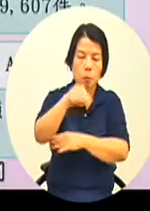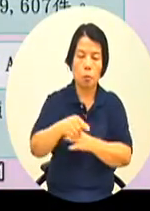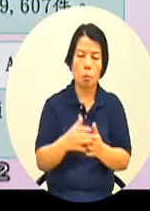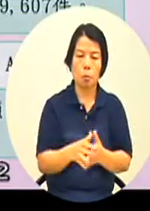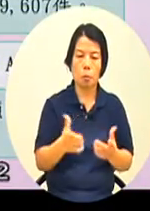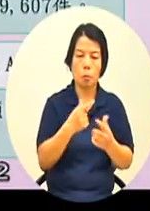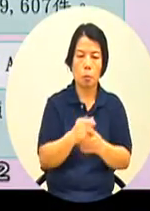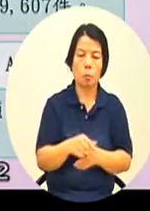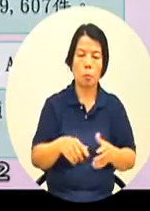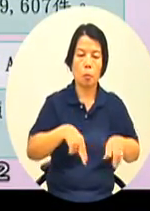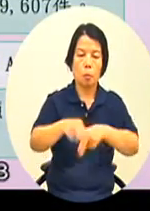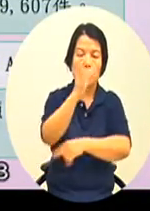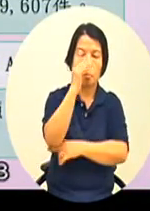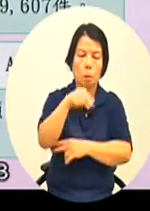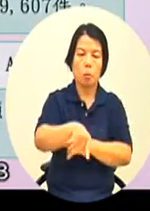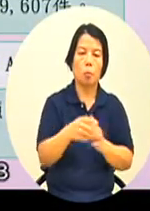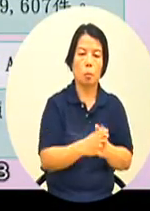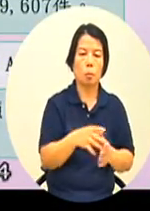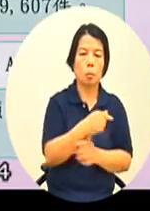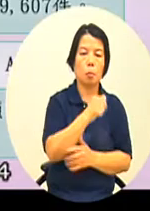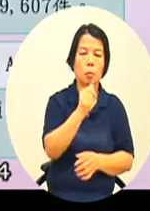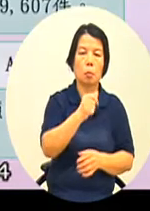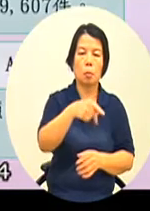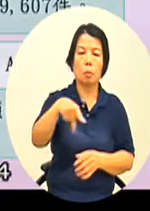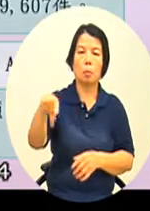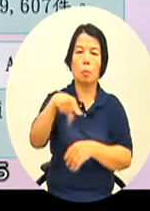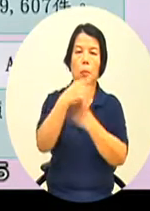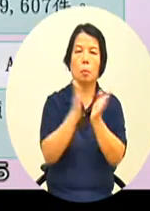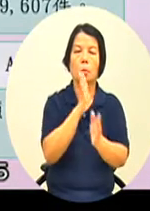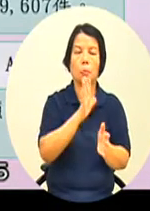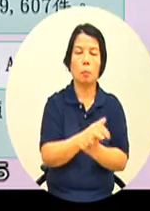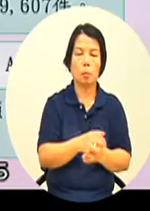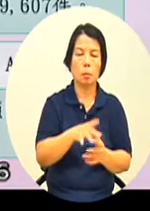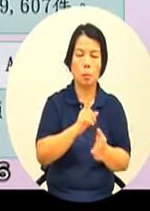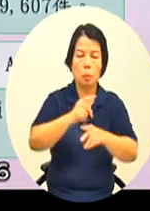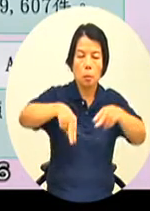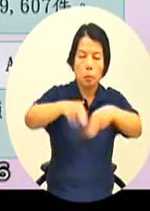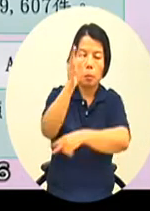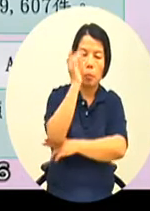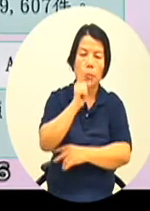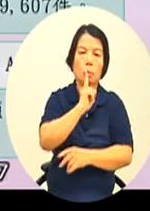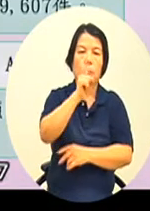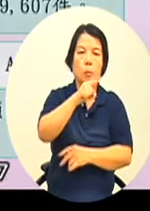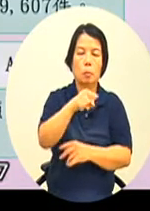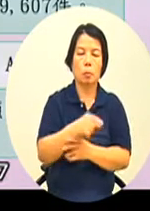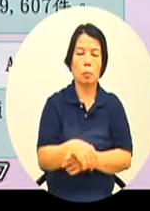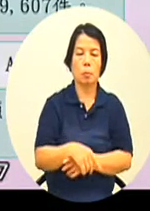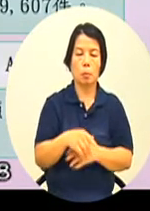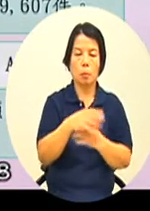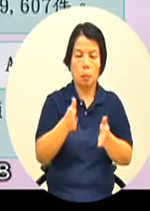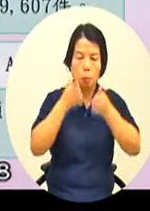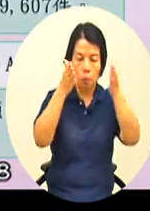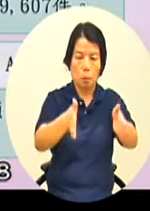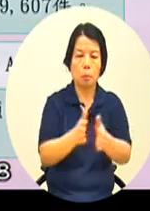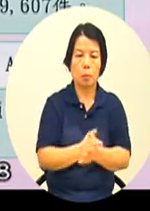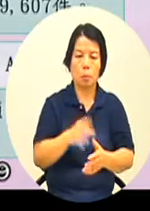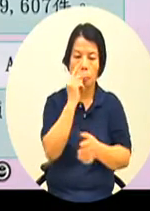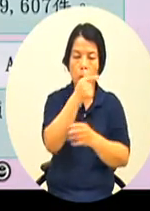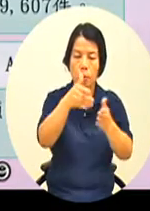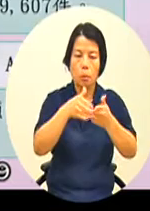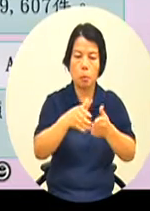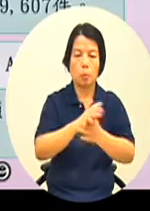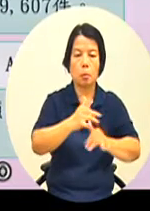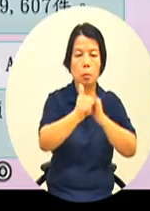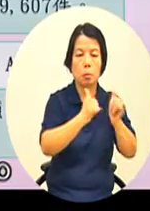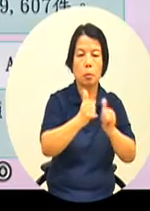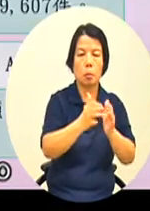户政工作，还有户政 APP， 我们首创行政户政，我们服务针对我们的特别需要的一些民